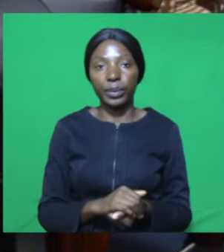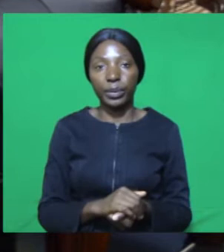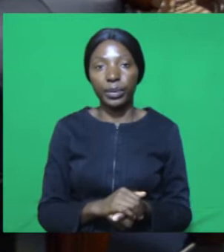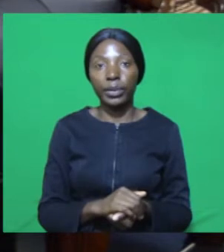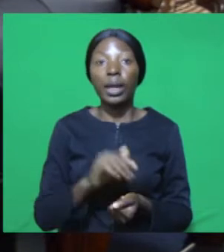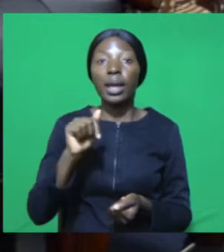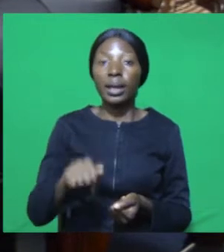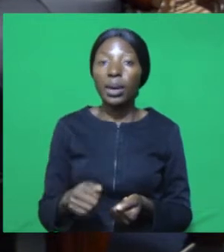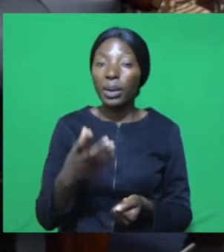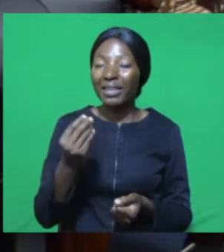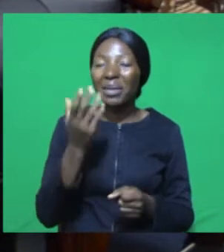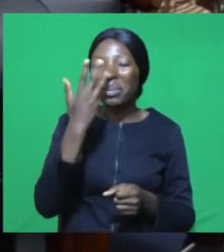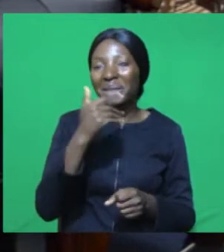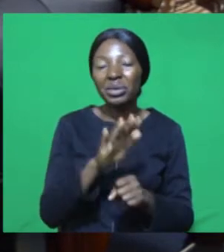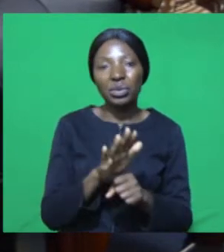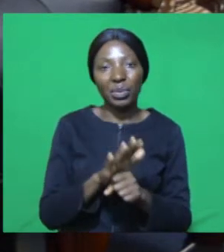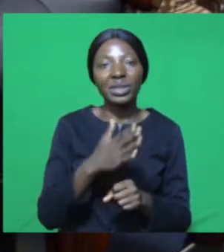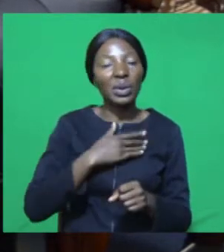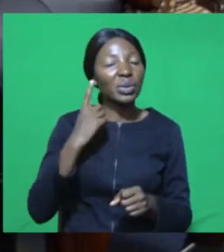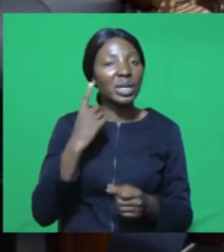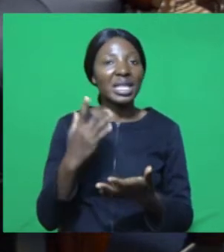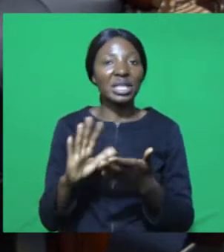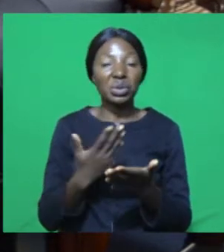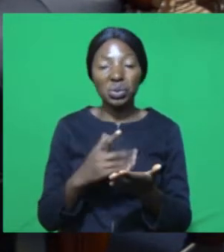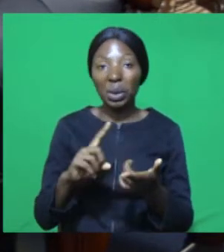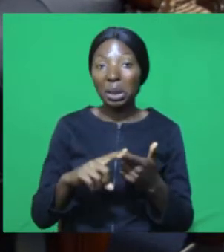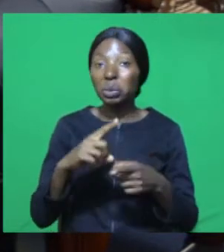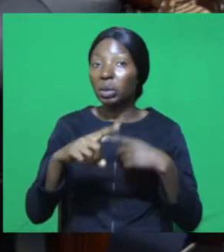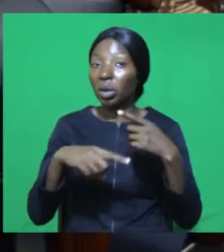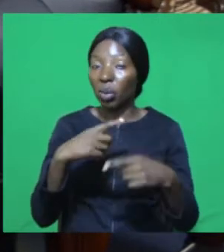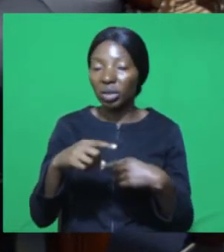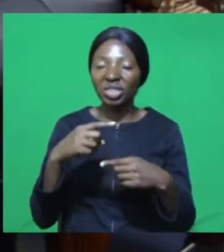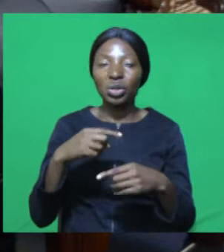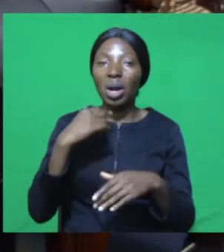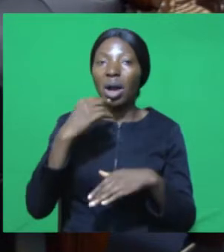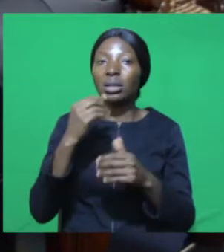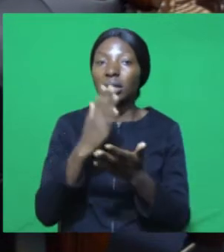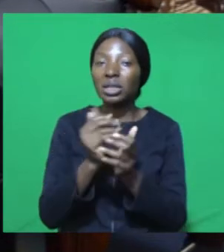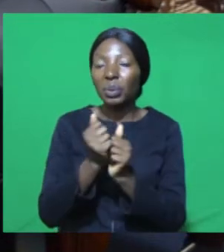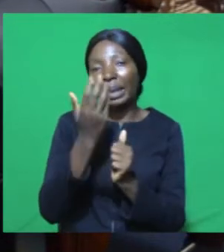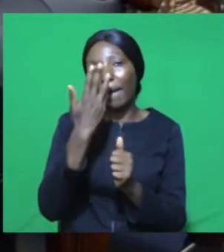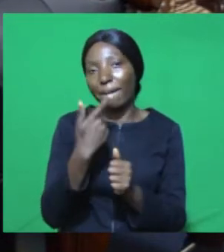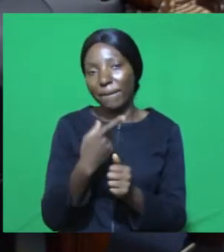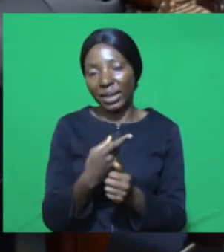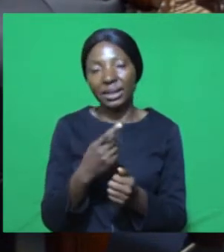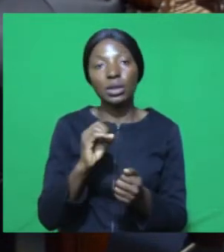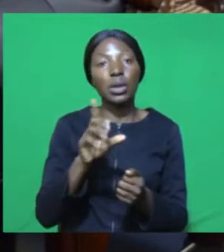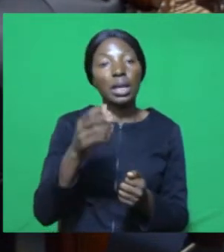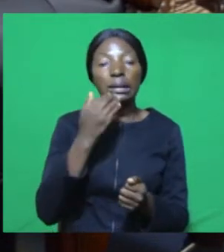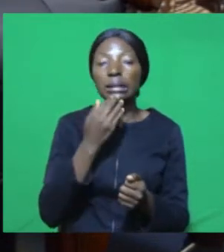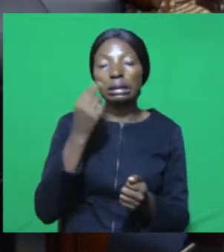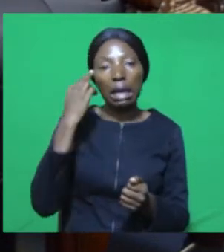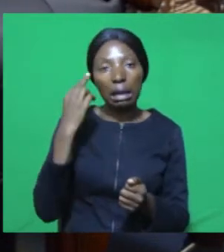pasta vanhu vangawandirwe nemetsi mirai timbodzwa kamboka kungosikupedzisa kamedzi kakotambodzwa kambwa kuitira